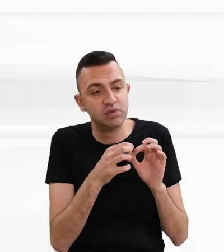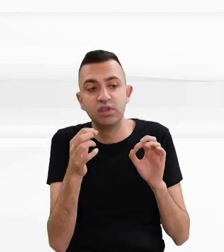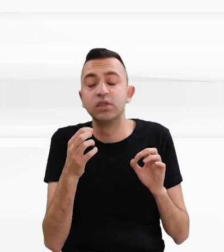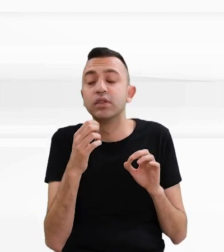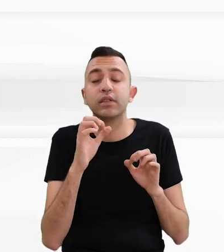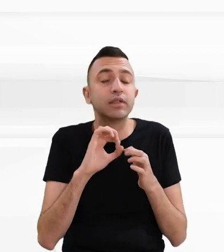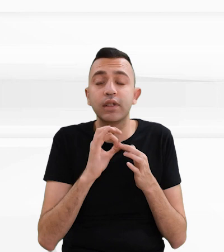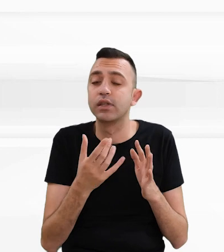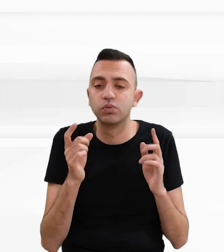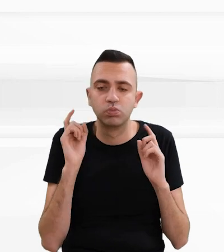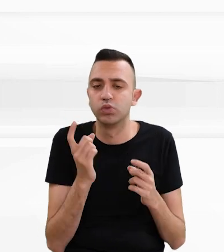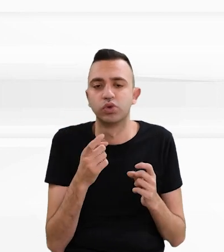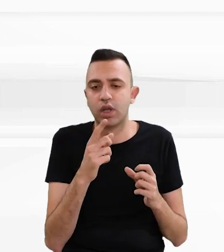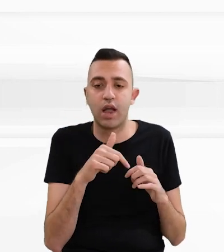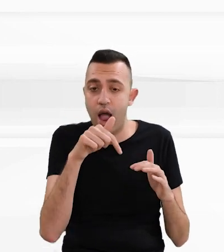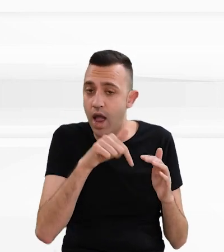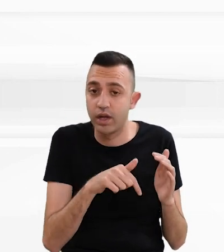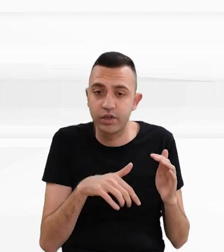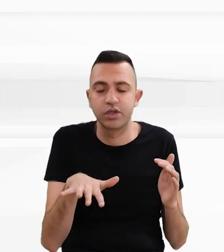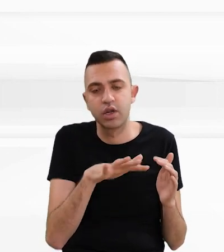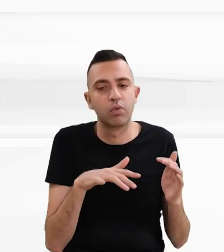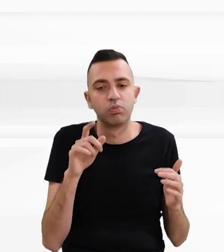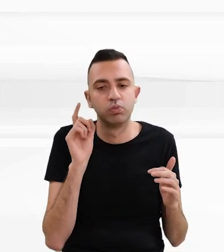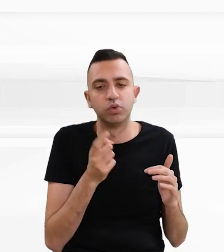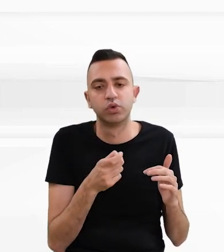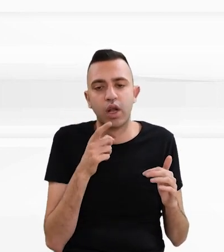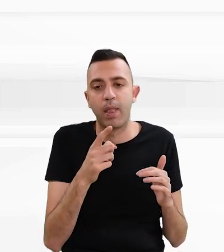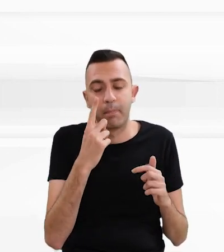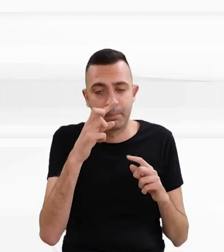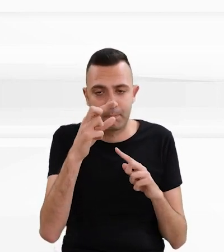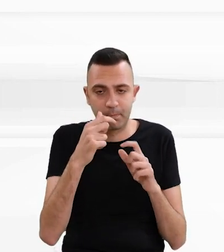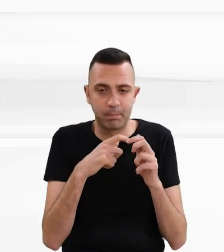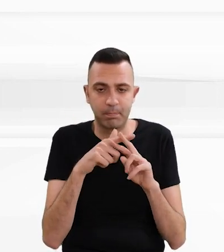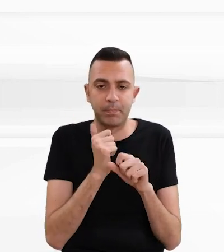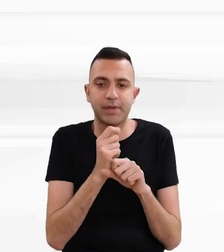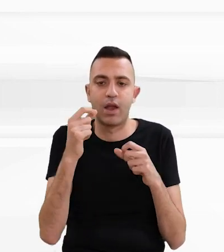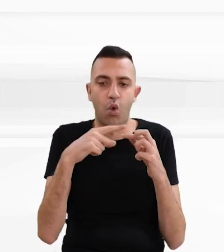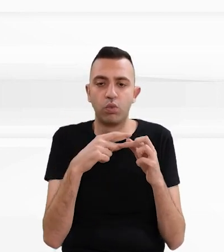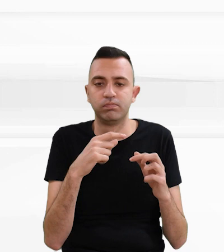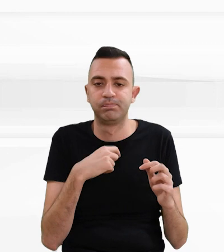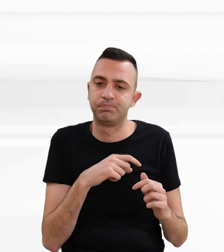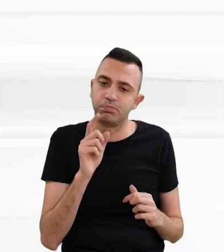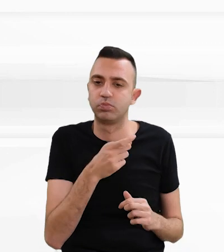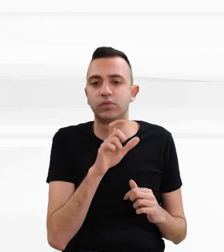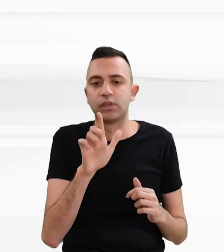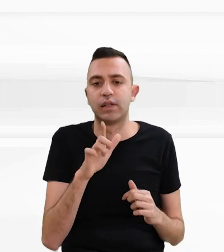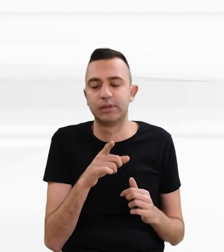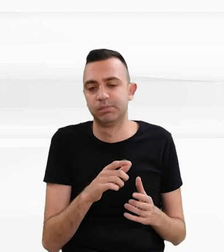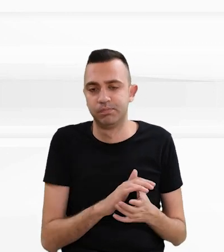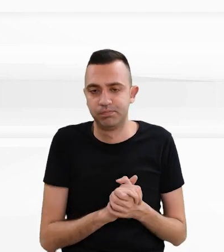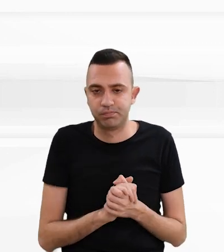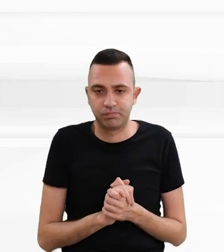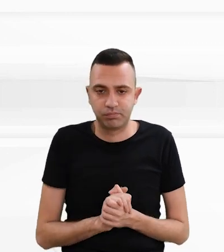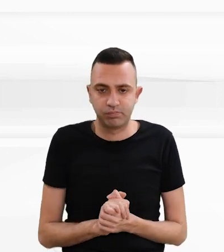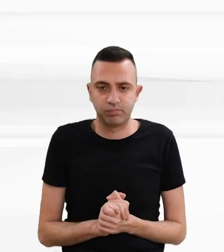uzunluğunu nasıl bulacağız aynı şekilde aşağıda bir tane daha var bunu yapabilmek için Pisagor bağıntısını kullanmamız lazım sagor bağıntısını